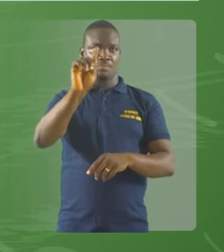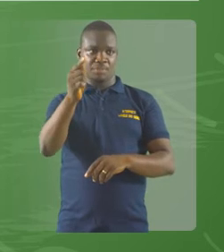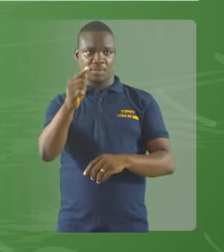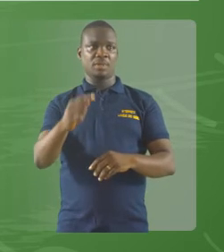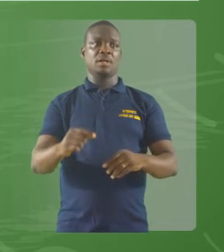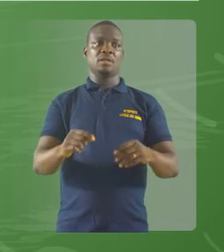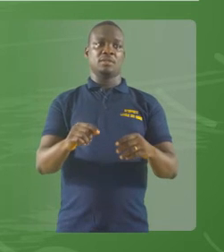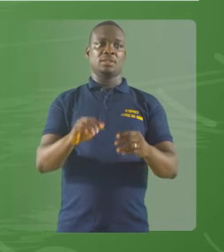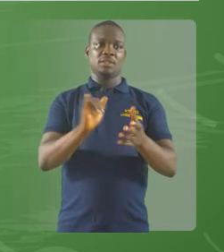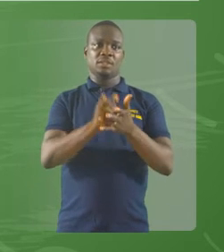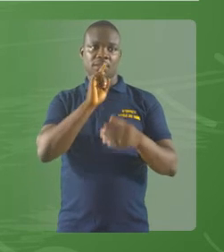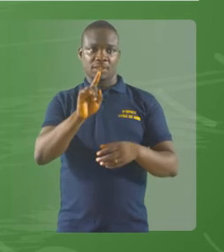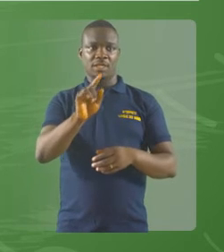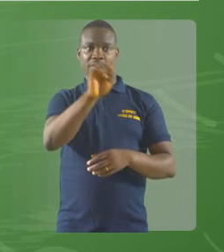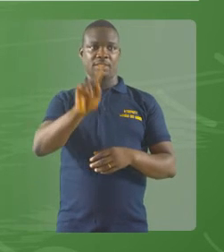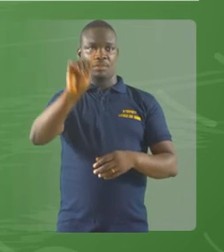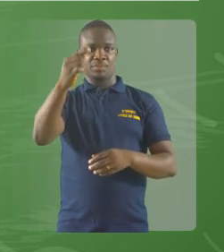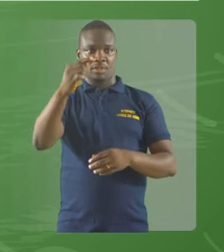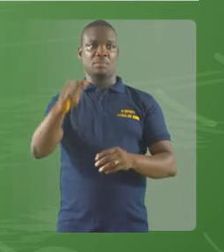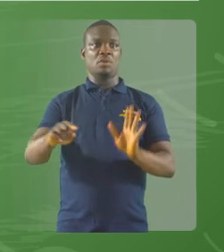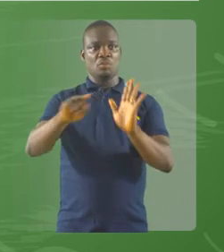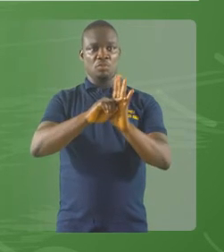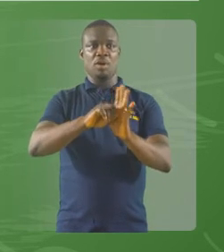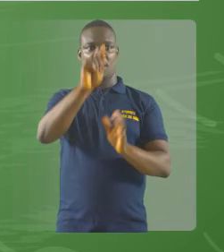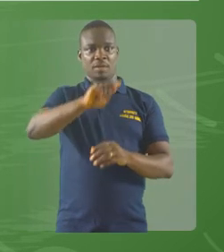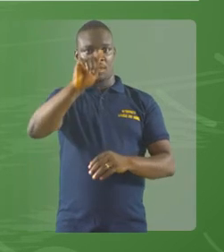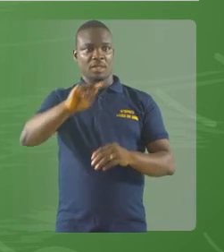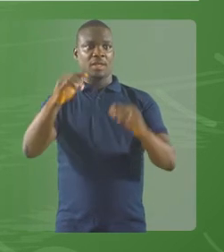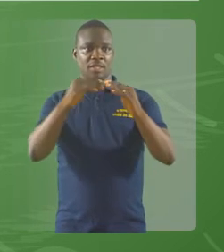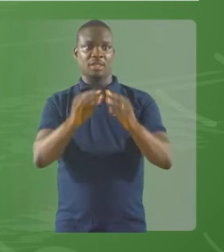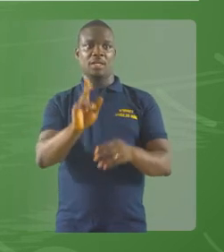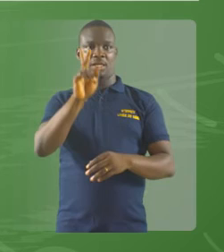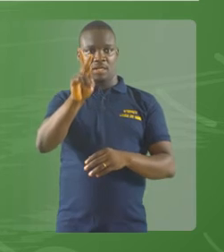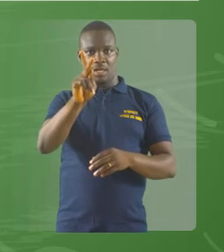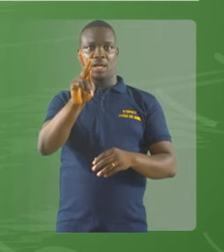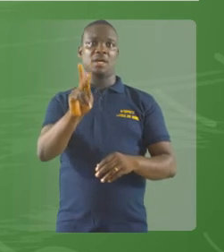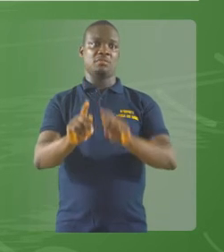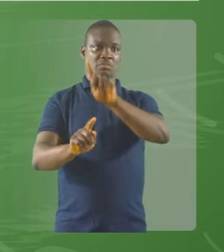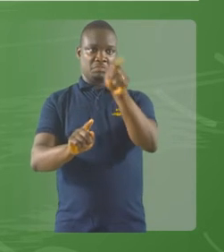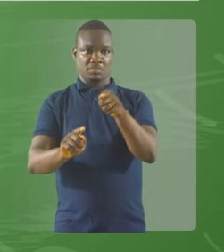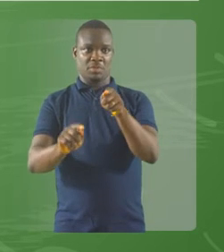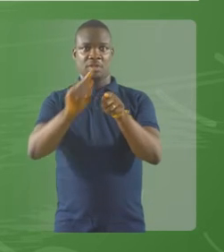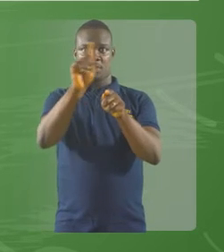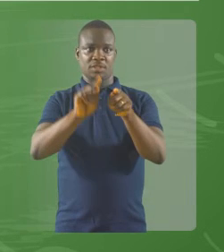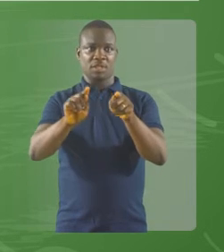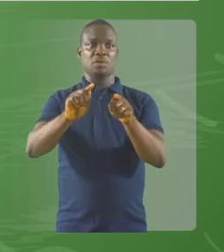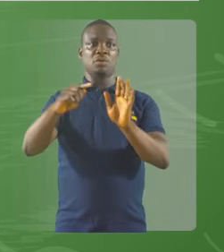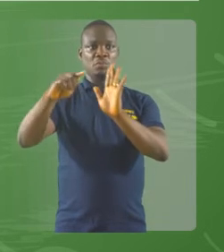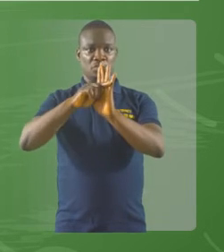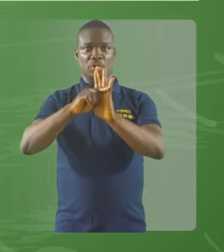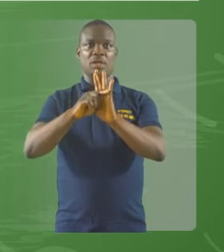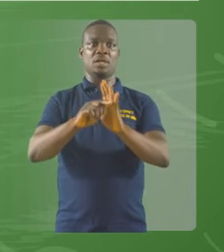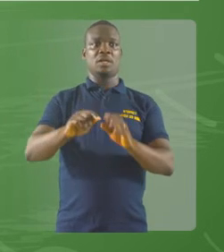c'est Z' moins petit oméga qui est l'affixe du point oméga. L'affixe du vecteur oméga